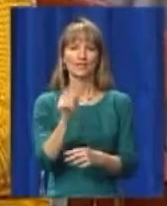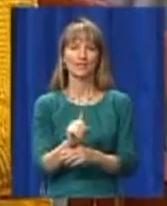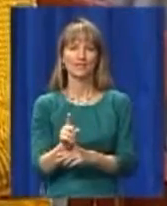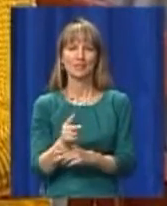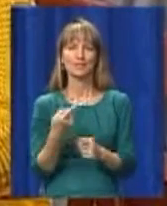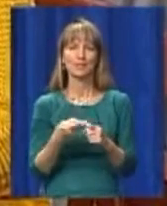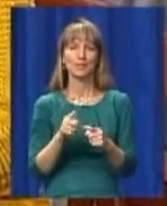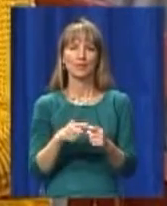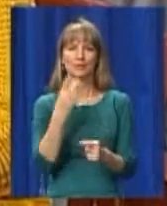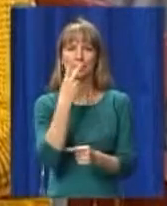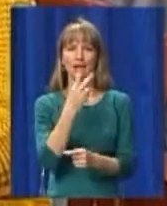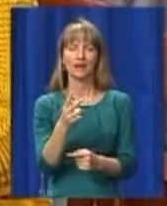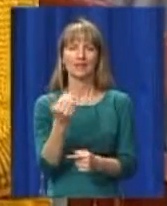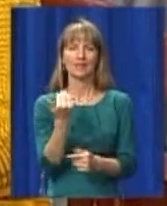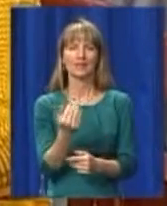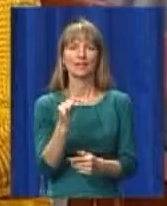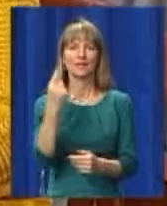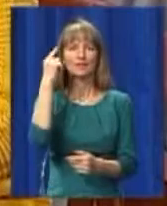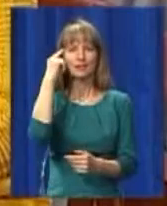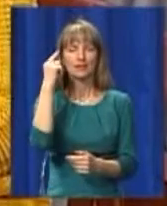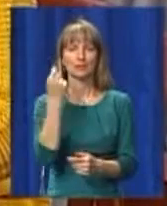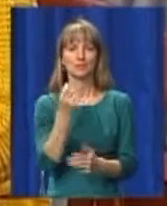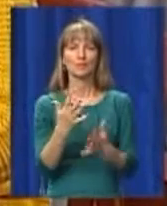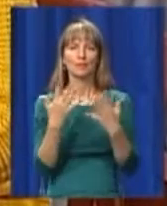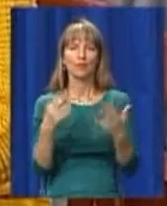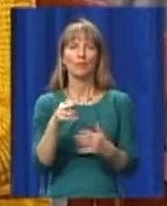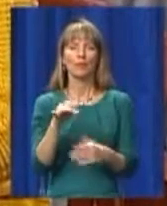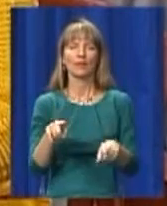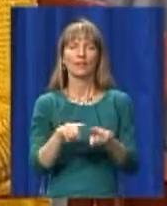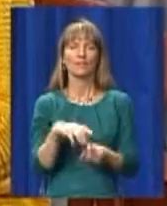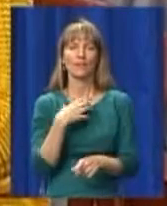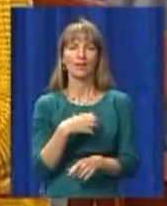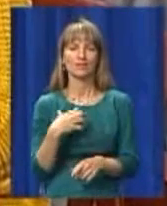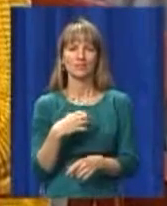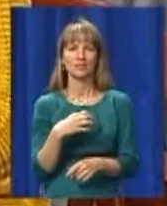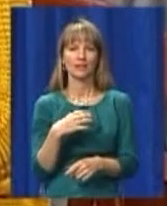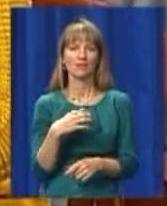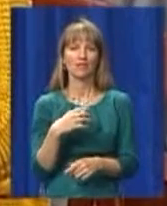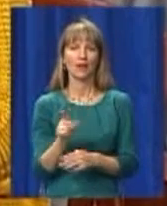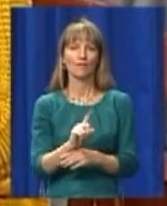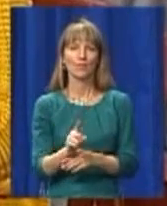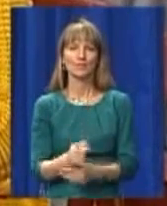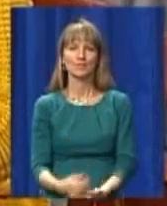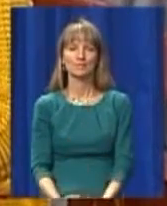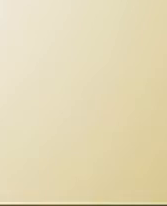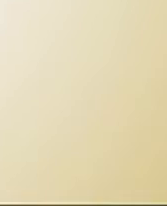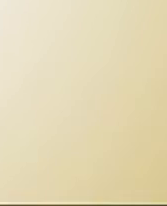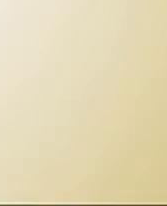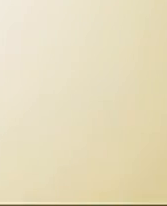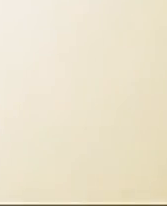Тож, давайте переглянемо її. І довідаємося трохи більше про такий важливий орган у вовків.